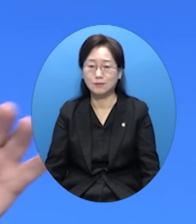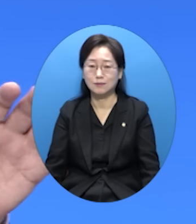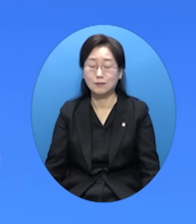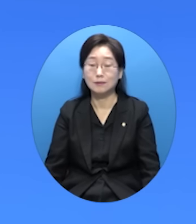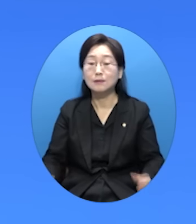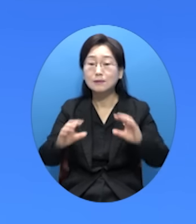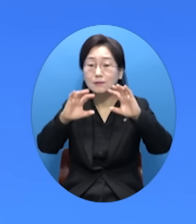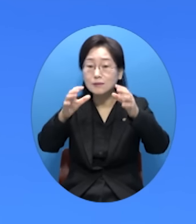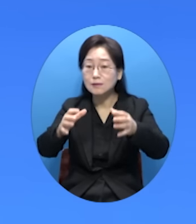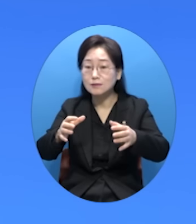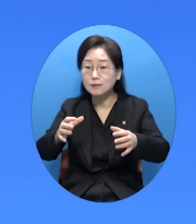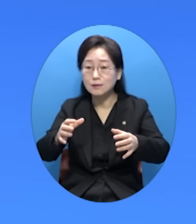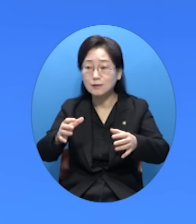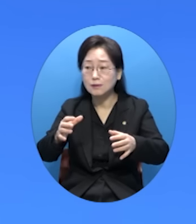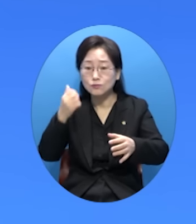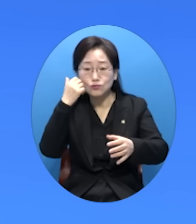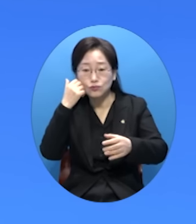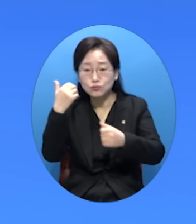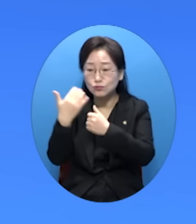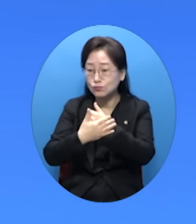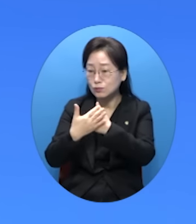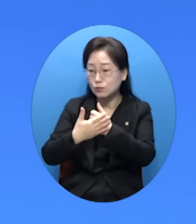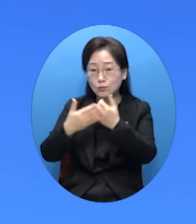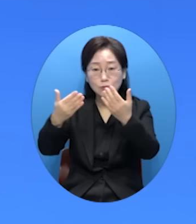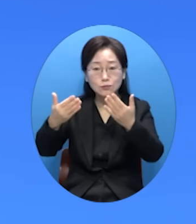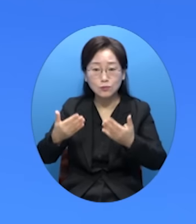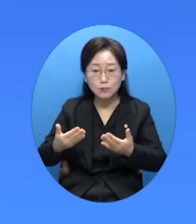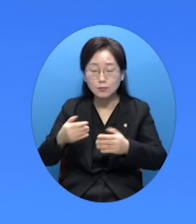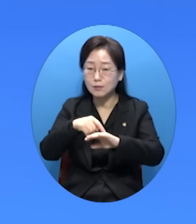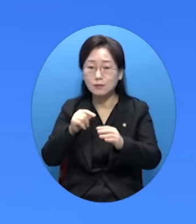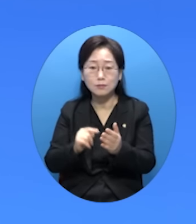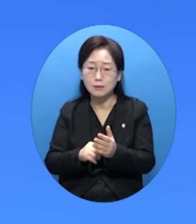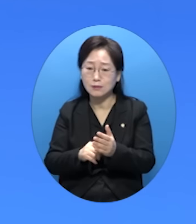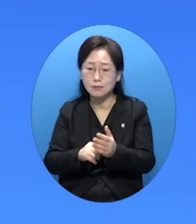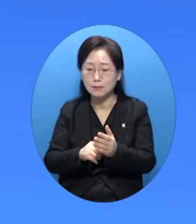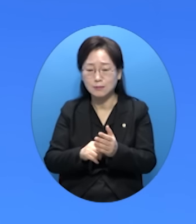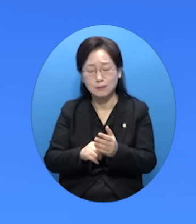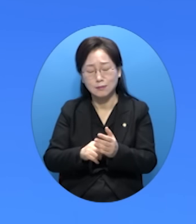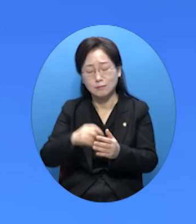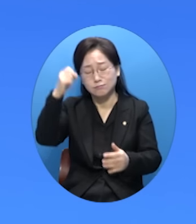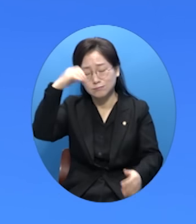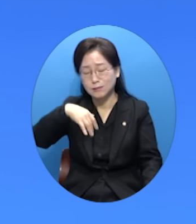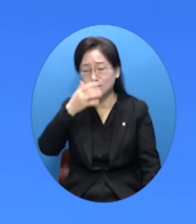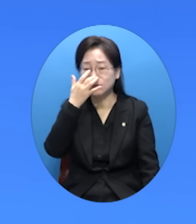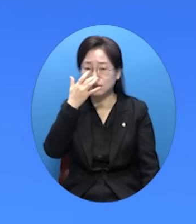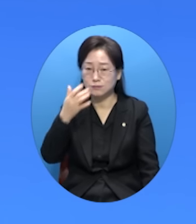이상 그 어떤 위로가 그 마음에 와닿지 않는 것입니다.